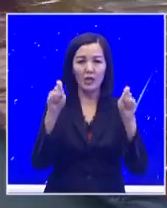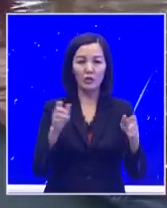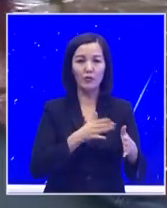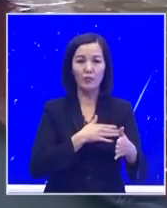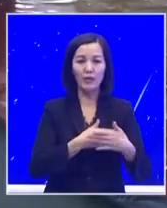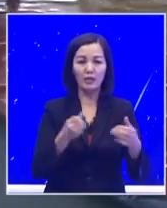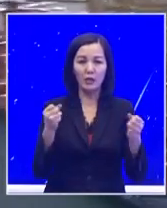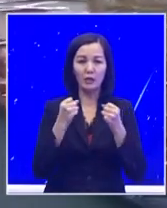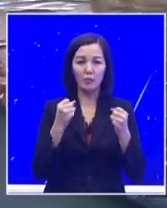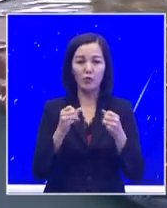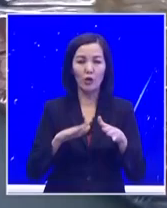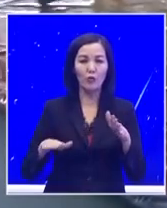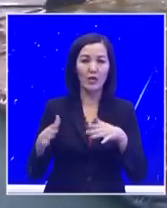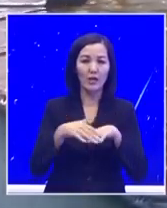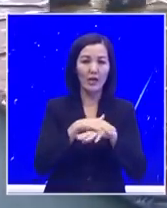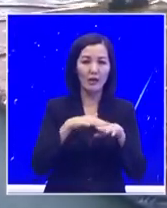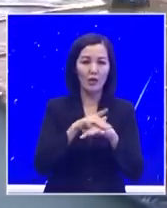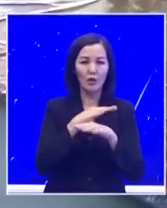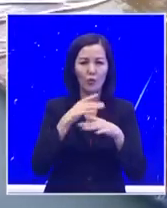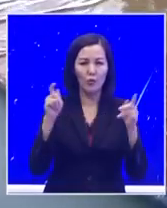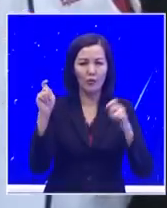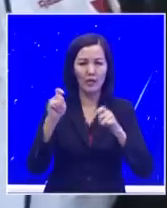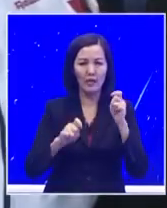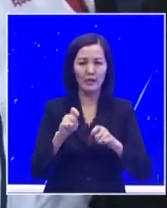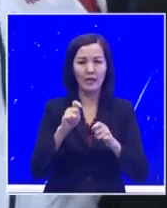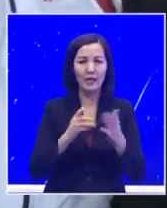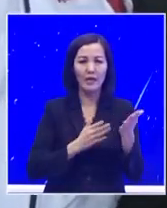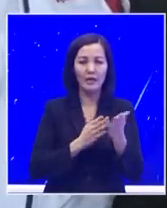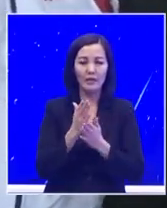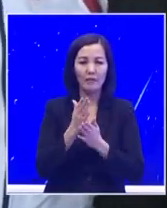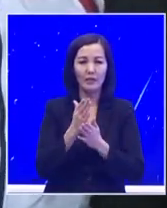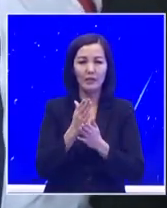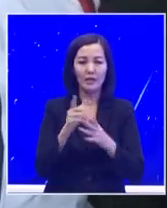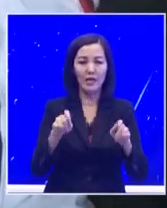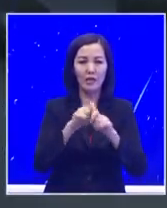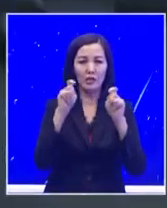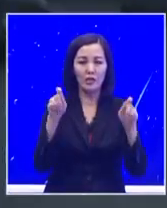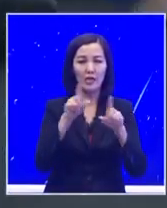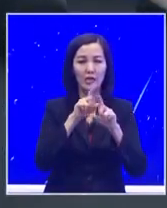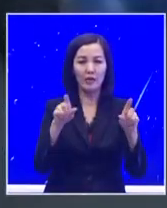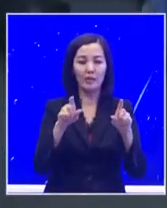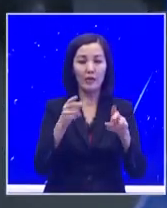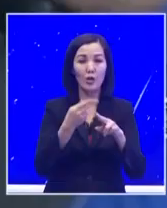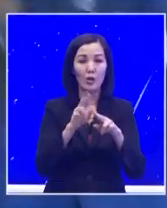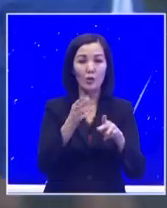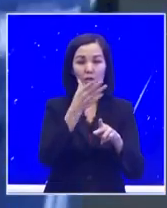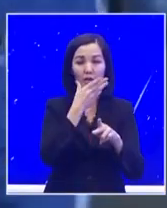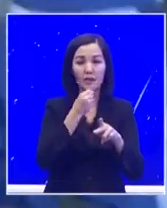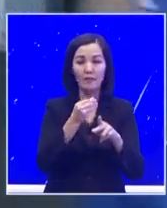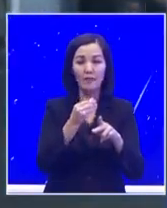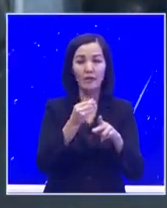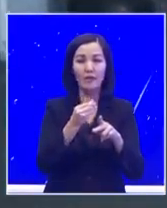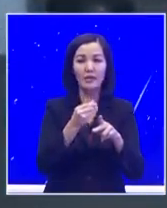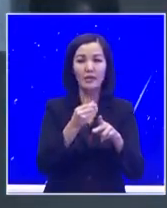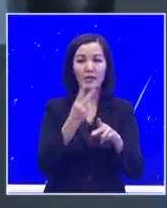спорт майталмандары аудан тұрғындары көптеп жиылды. Аймаққа кіре берер қақпада бой көтерген ғимарат еңселі. Аймаққа көрік беріп